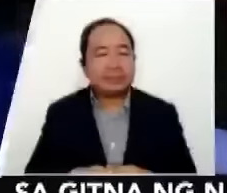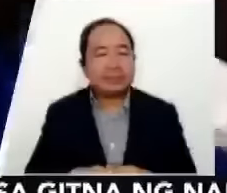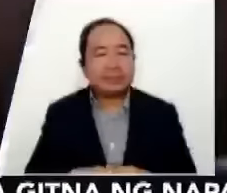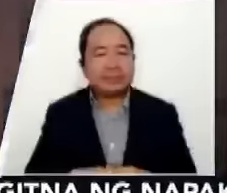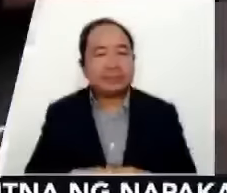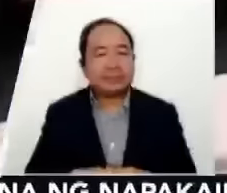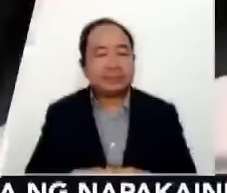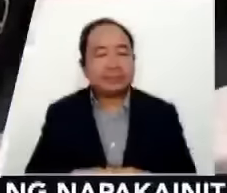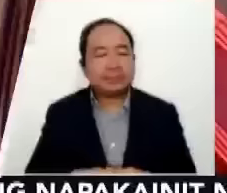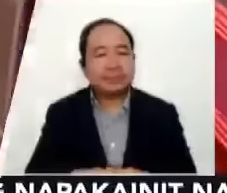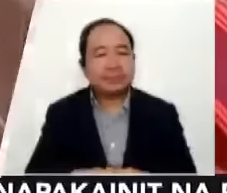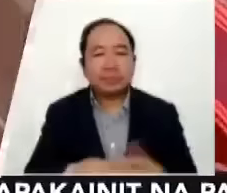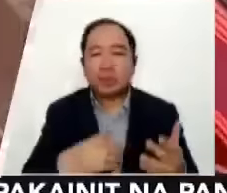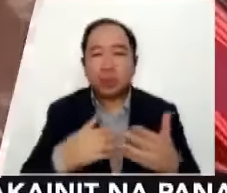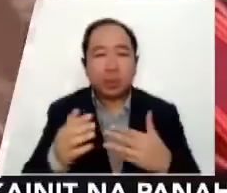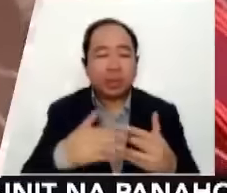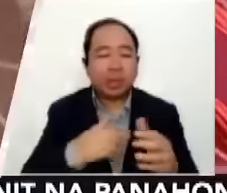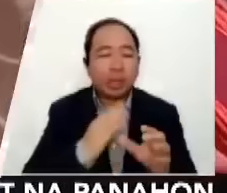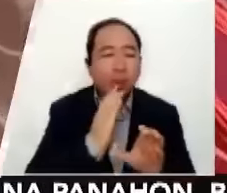Mapakotse,